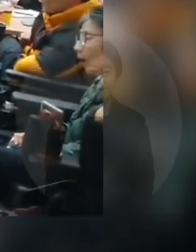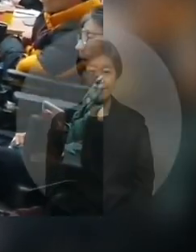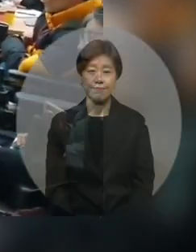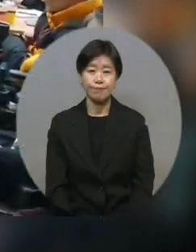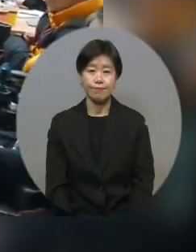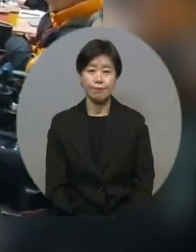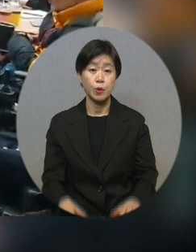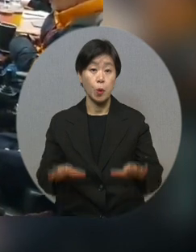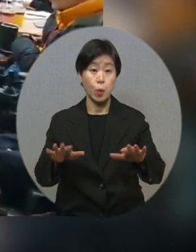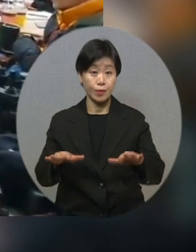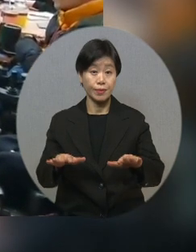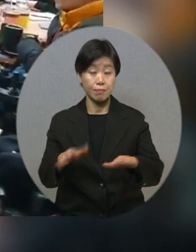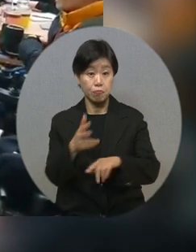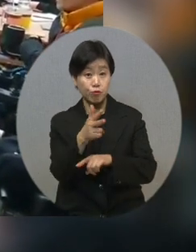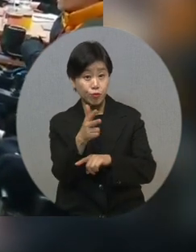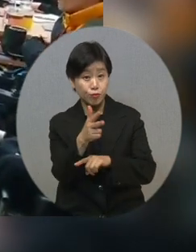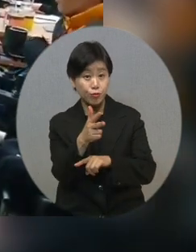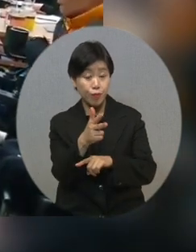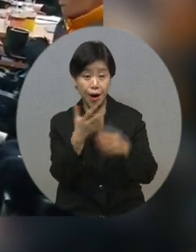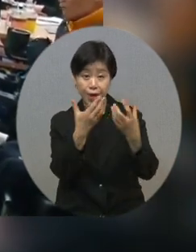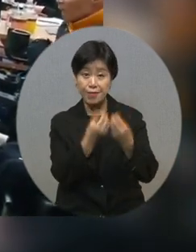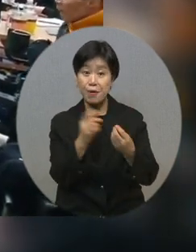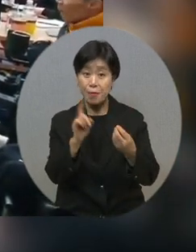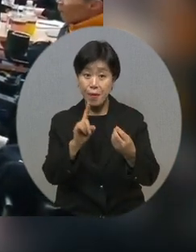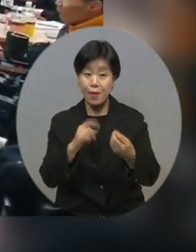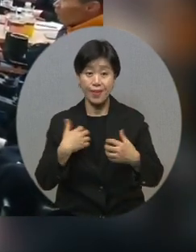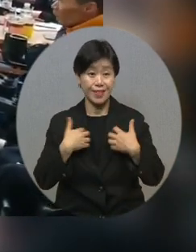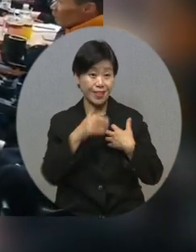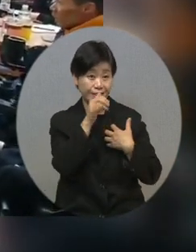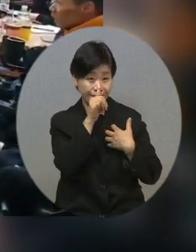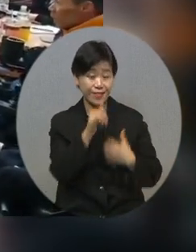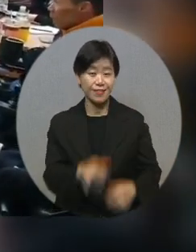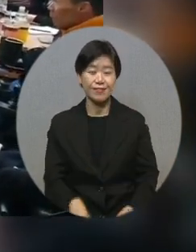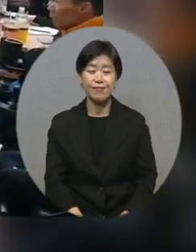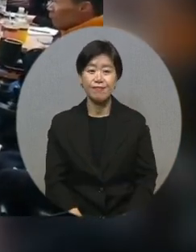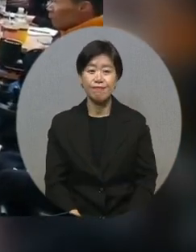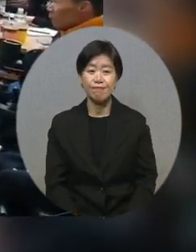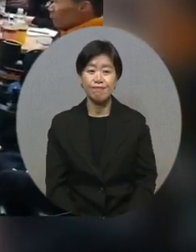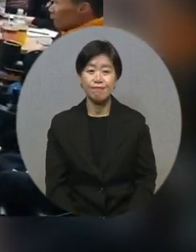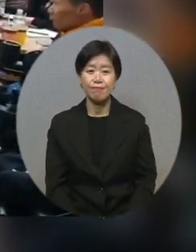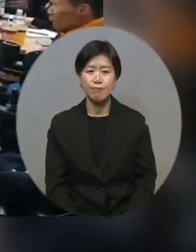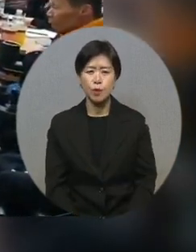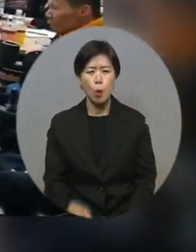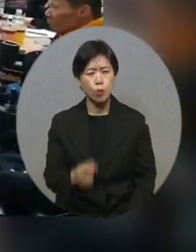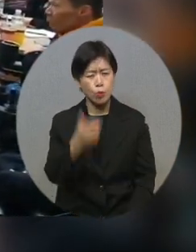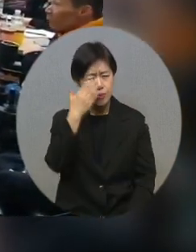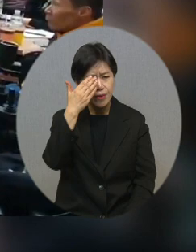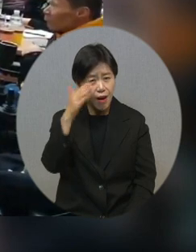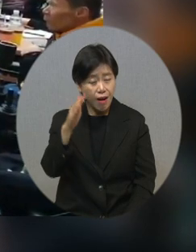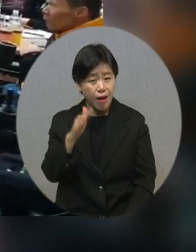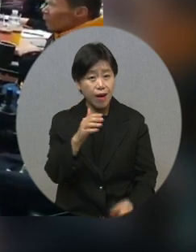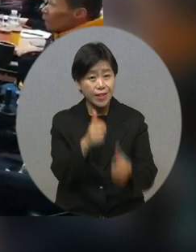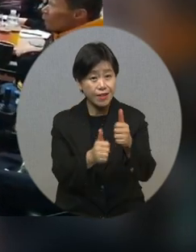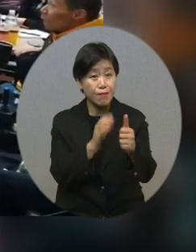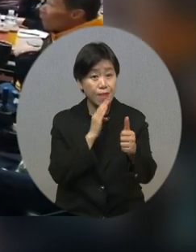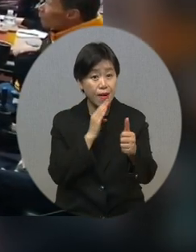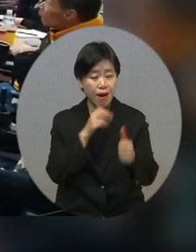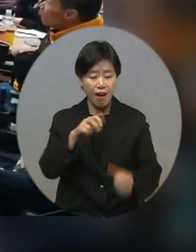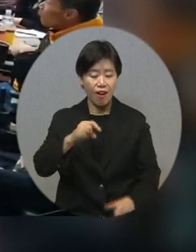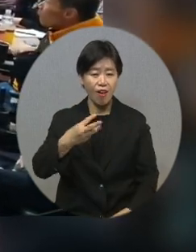닥터케이 한 보치아 게임 어떠셨나요? 흥미진진하셨나요? 다소 좀 낯설긴 하지만 무슨 컬링 같기도